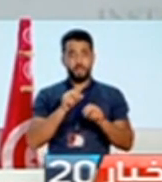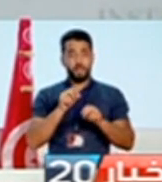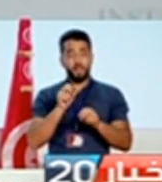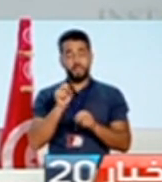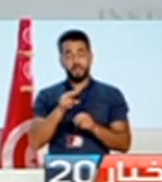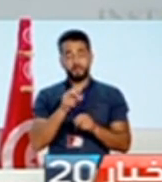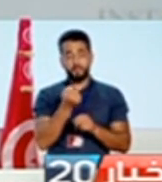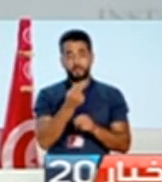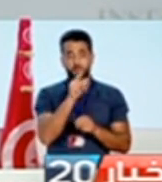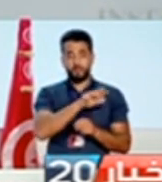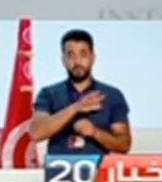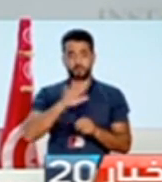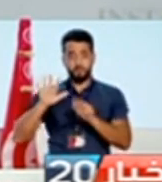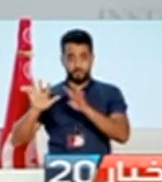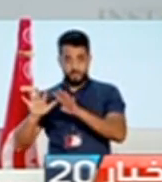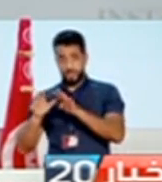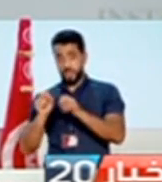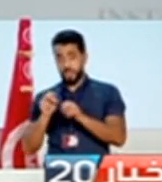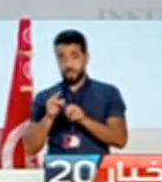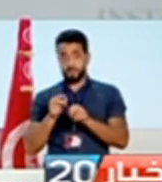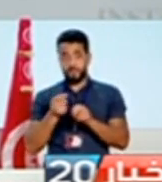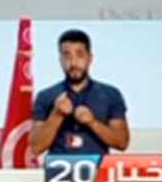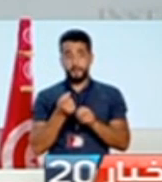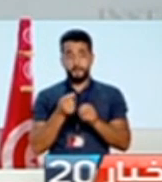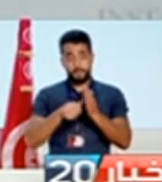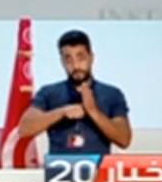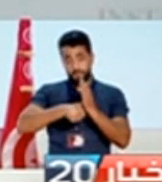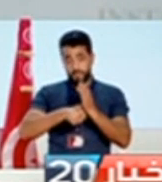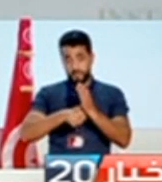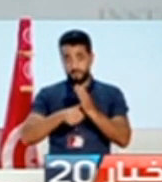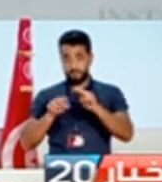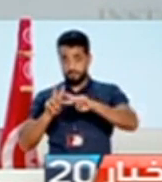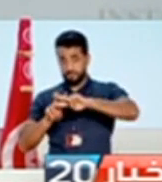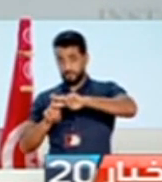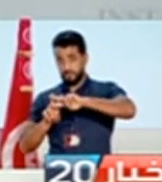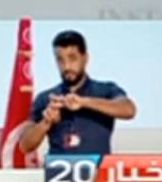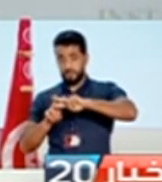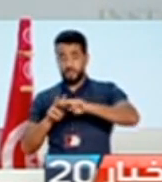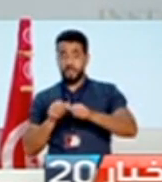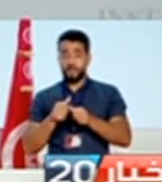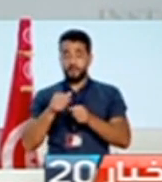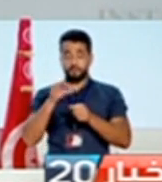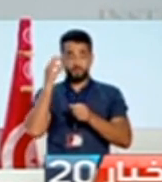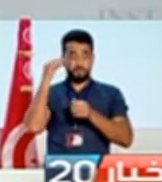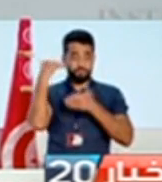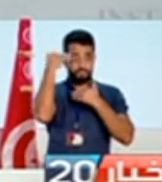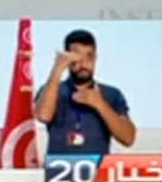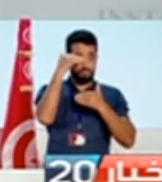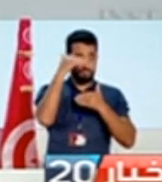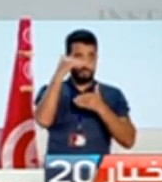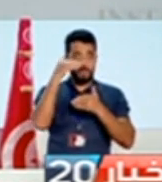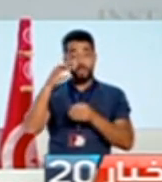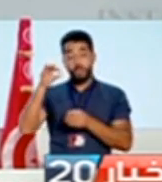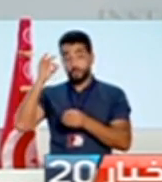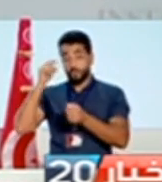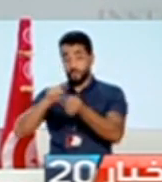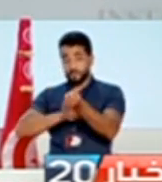تعريف دياز، أو بالنسبة للتونسيين بالخارج عبر الموقع الإلكتروني توانسا.